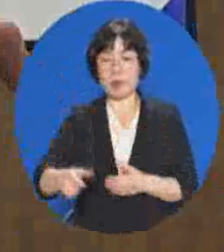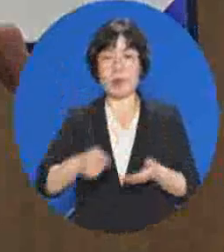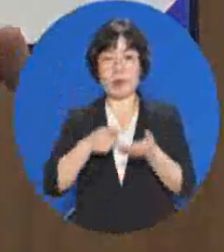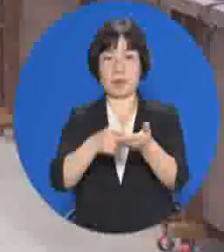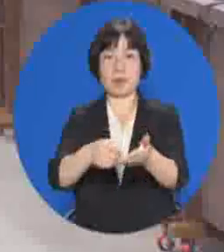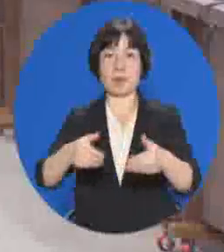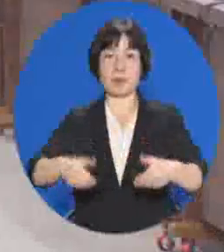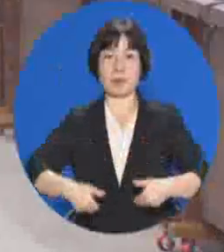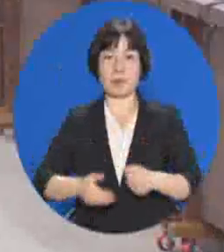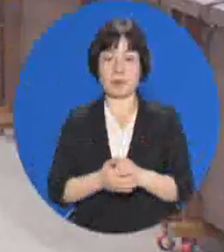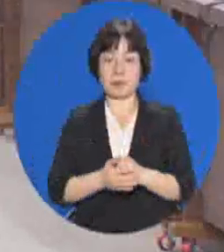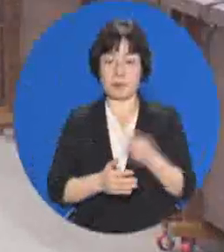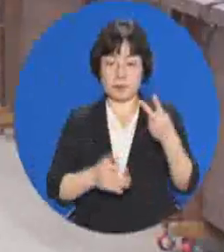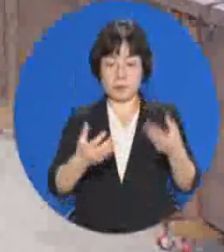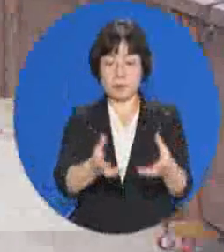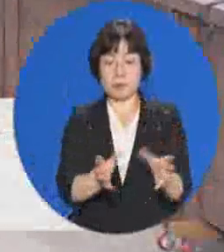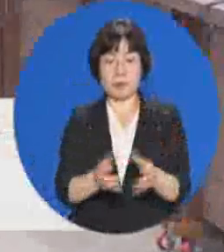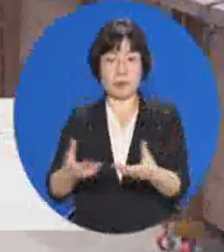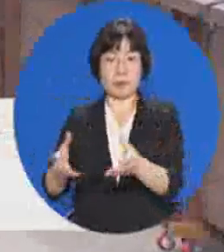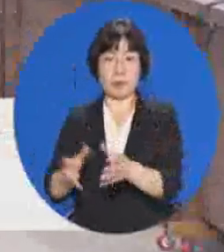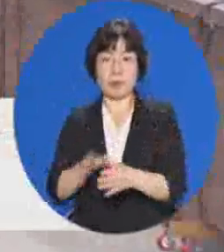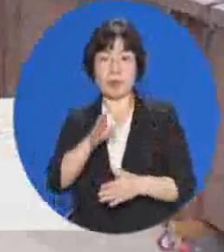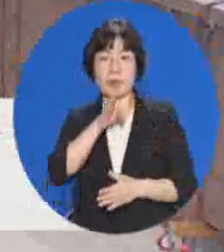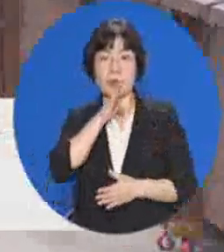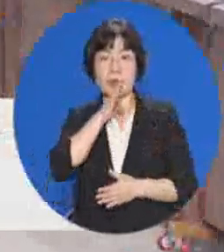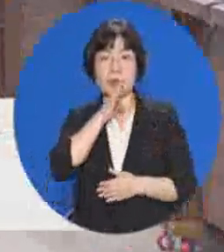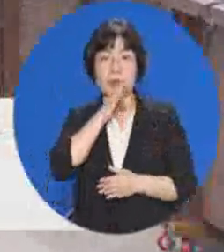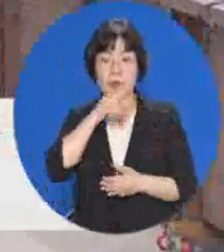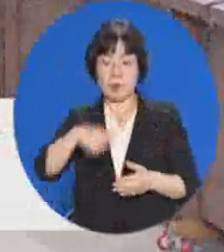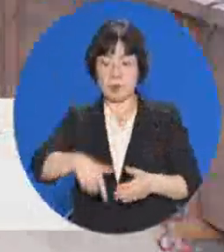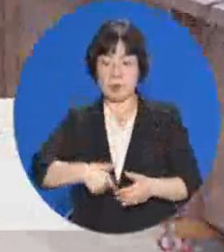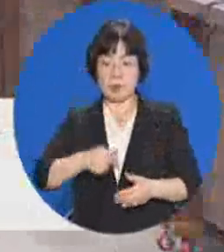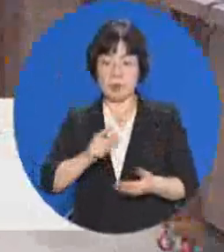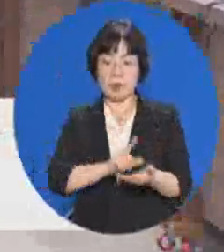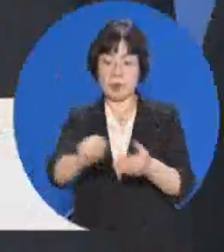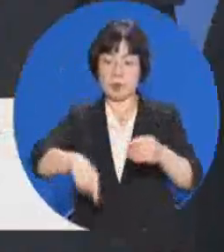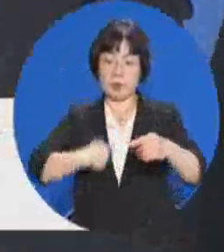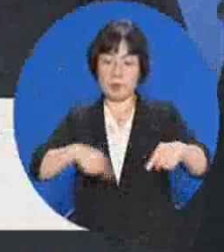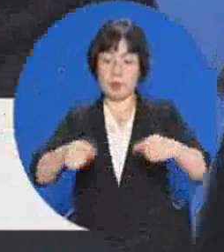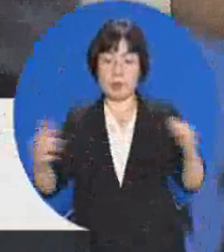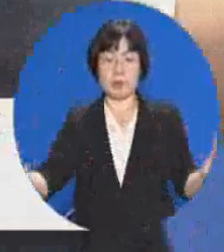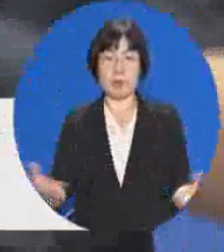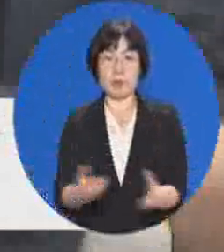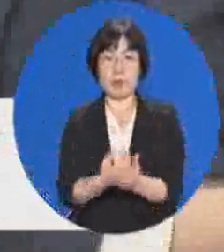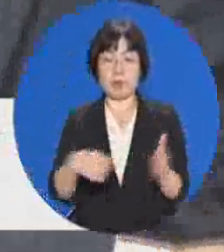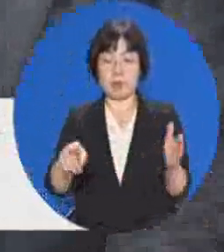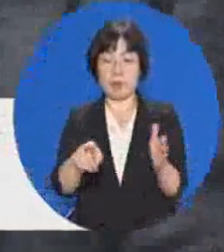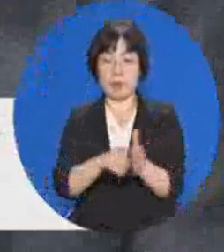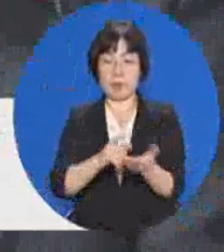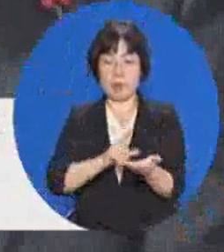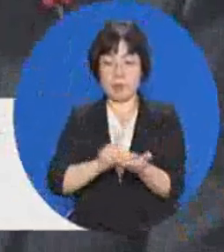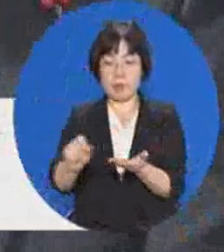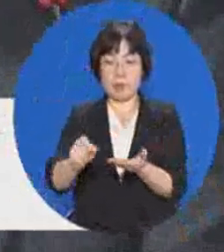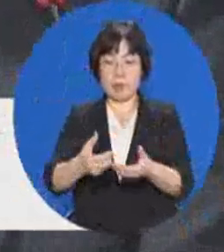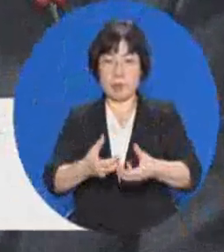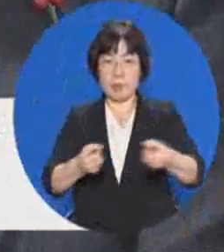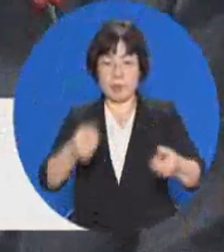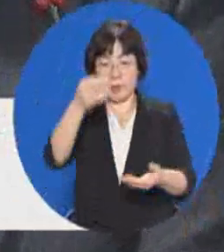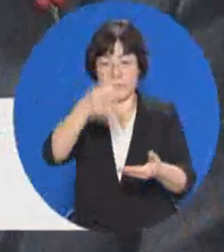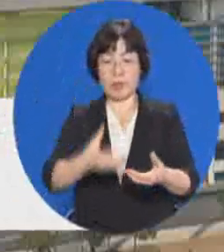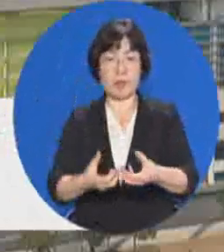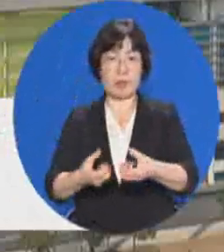주문했습니다. 양자치단체가 실질적인 지방자치를 완성하기 위해 지방분권과